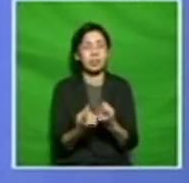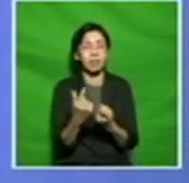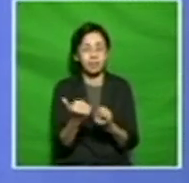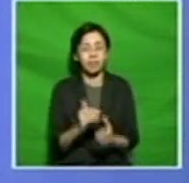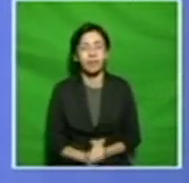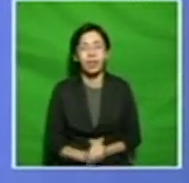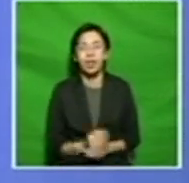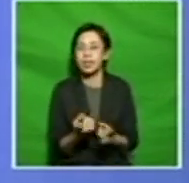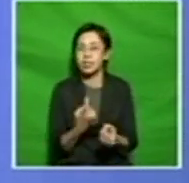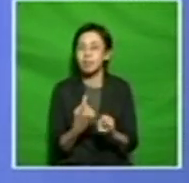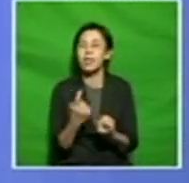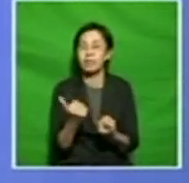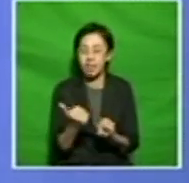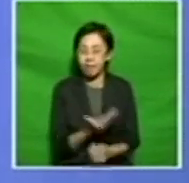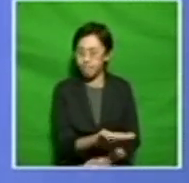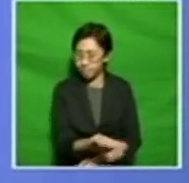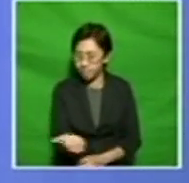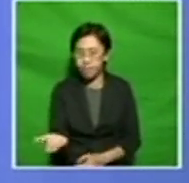อบถามได้ครับ